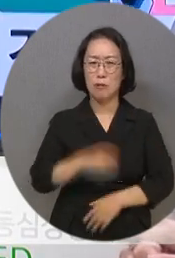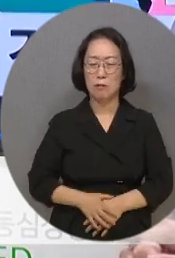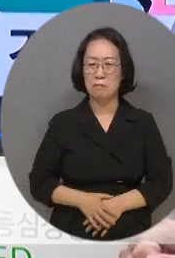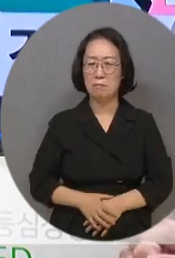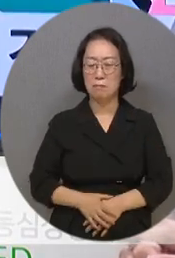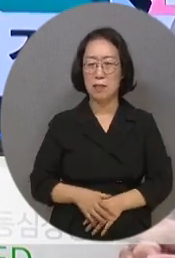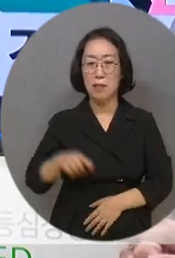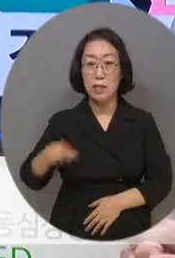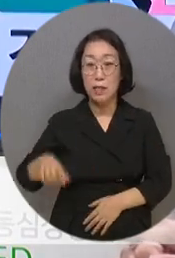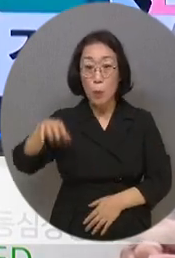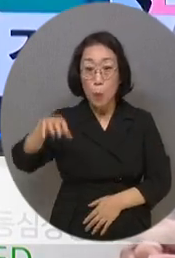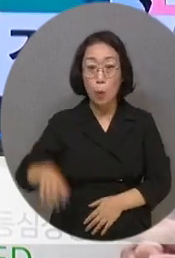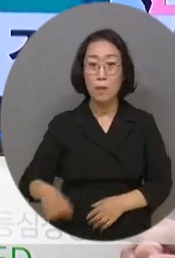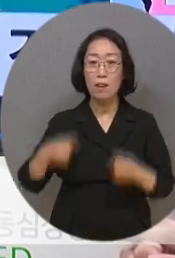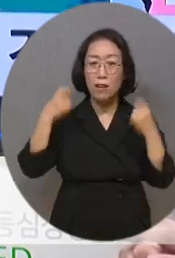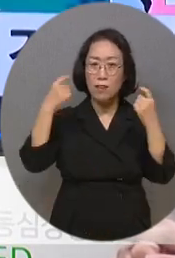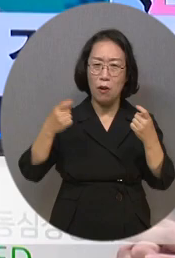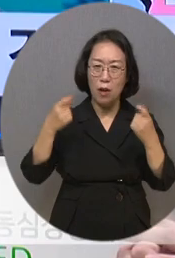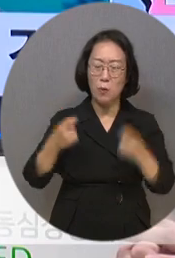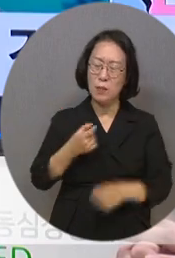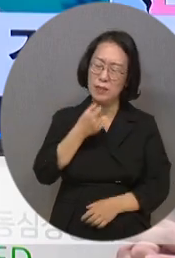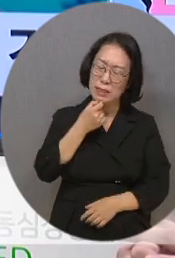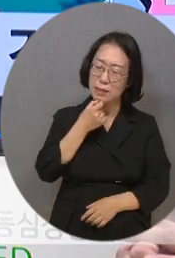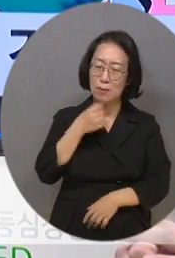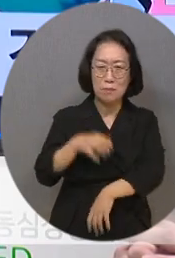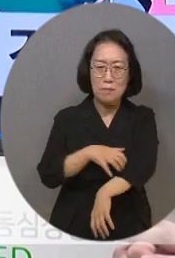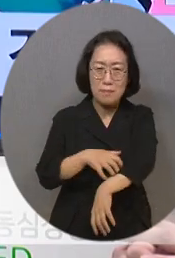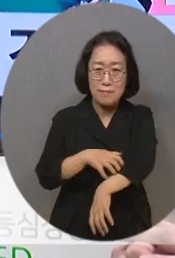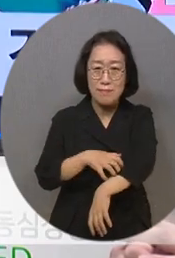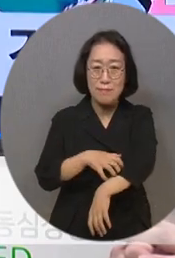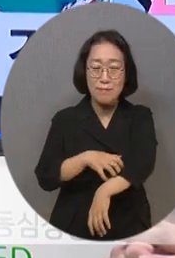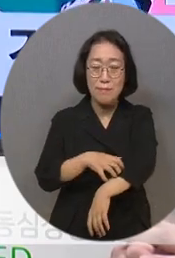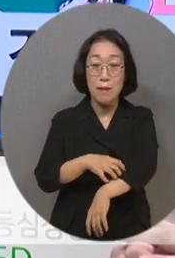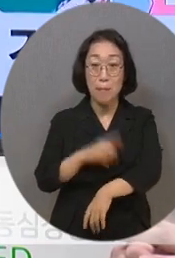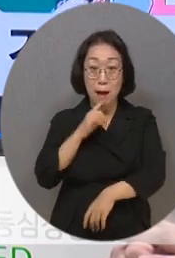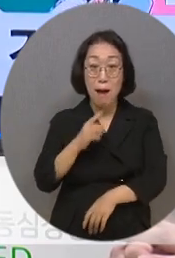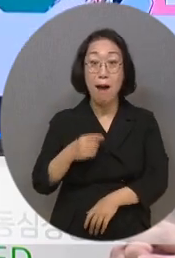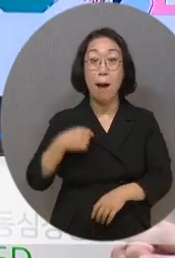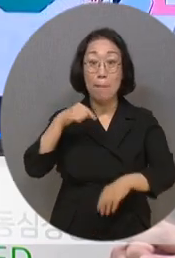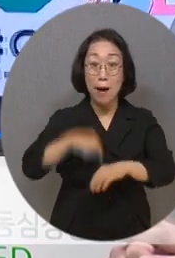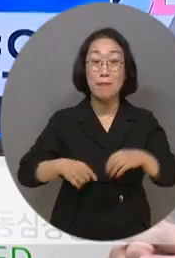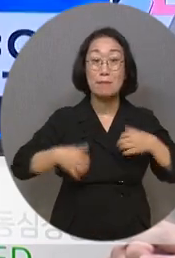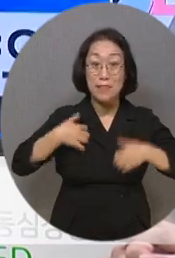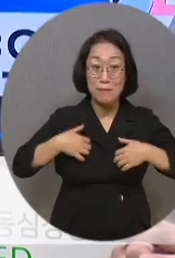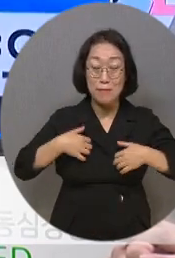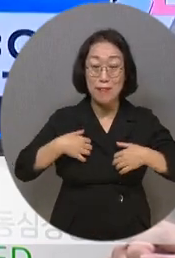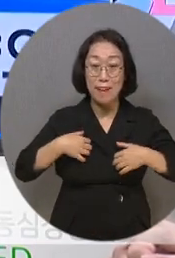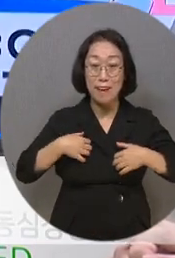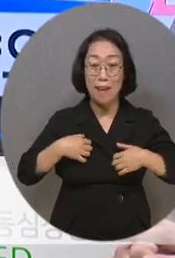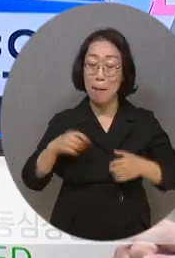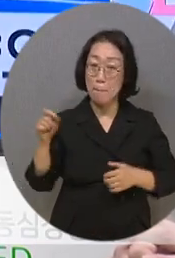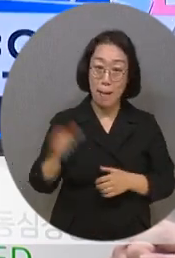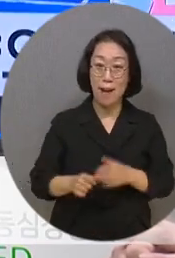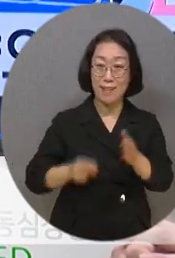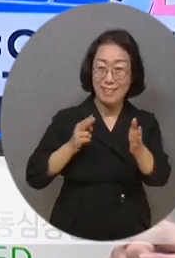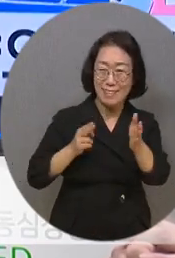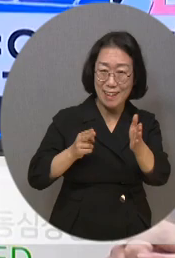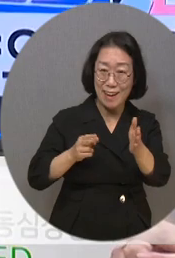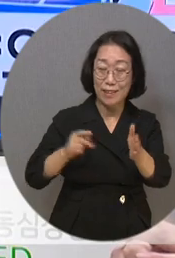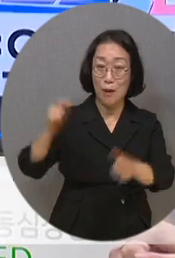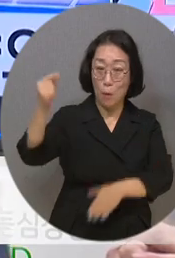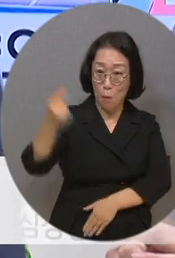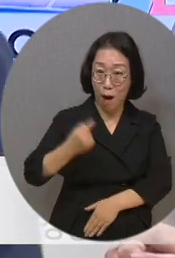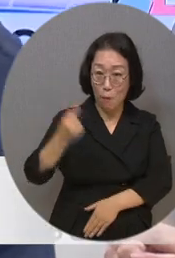순천 여수를 관광 오기를 너무 꺼려했던 분들이 정말 기쁜 마음으로 SRT 타고 바로 오시는 그런